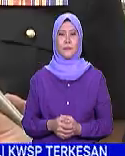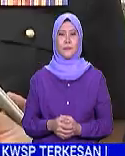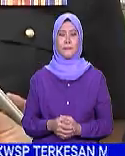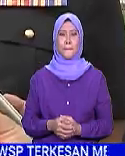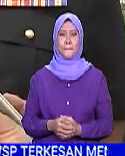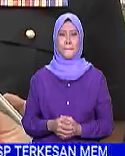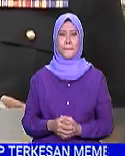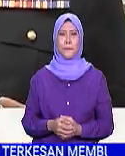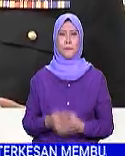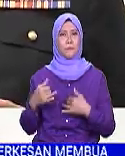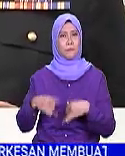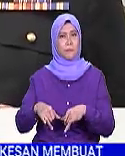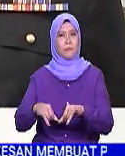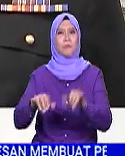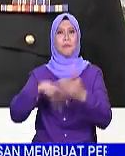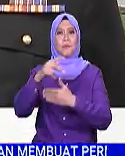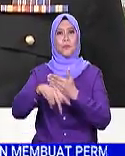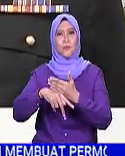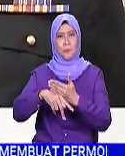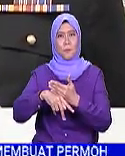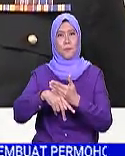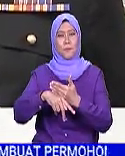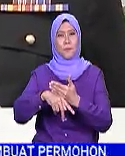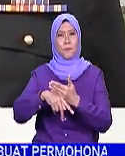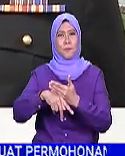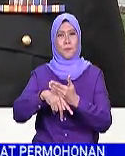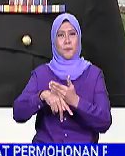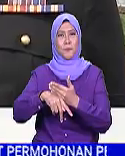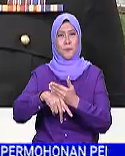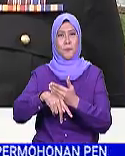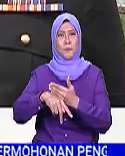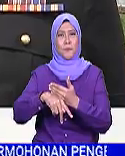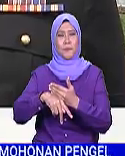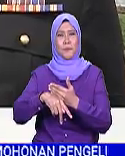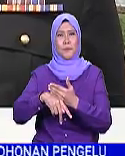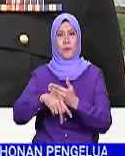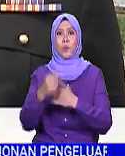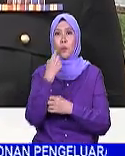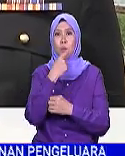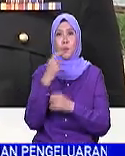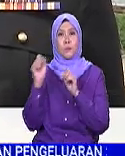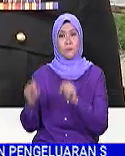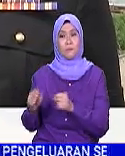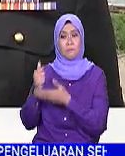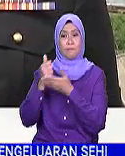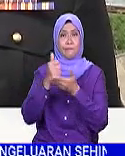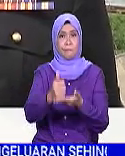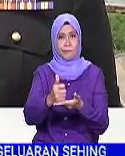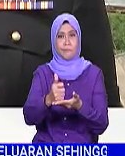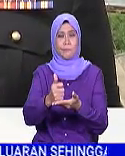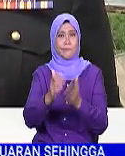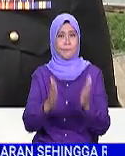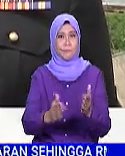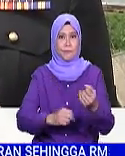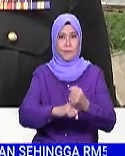keputusan melalui program yang untuk Salman amanah yang ada pantun eh tiap harinya tampil untuk memberi sumbangan